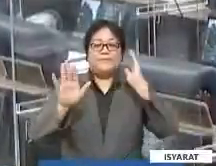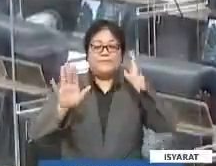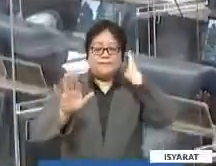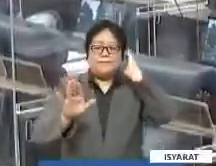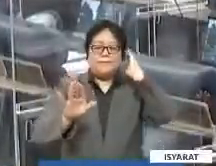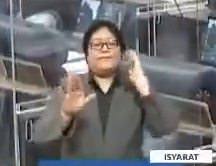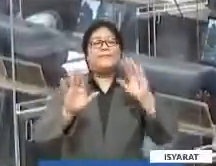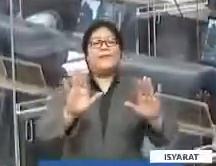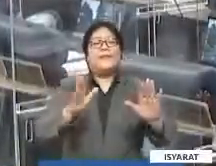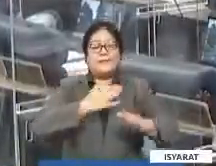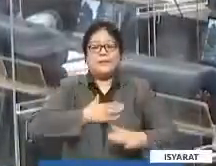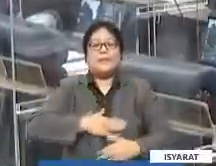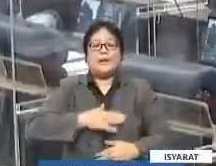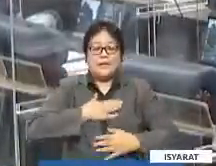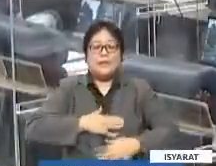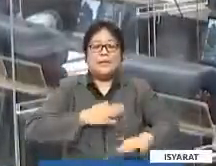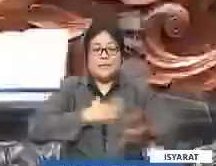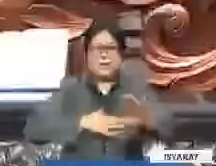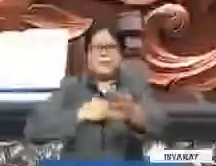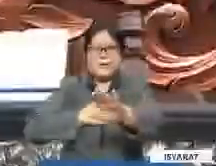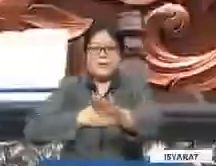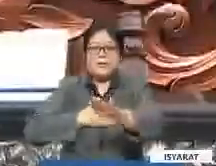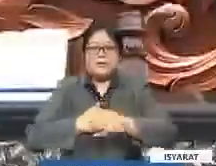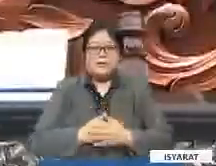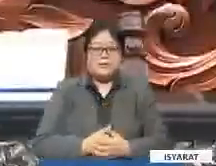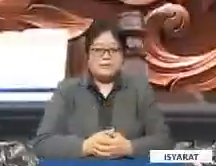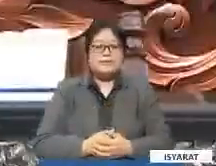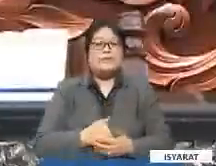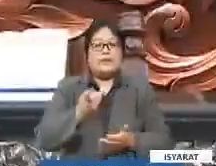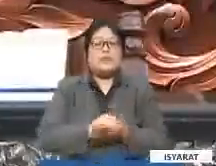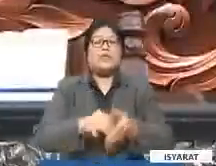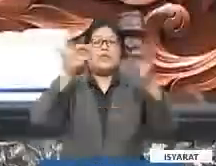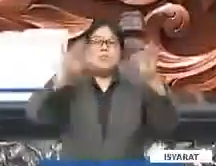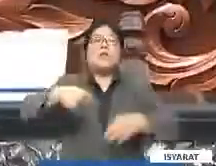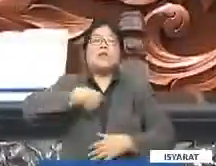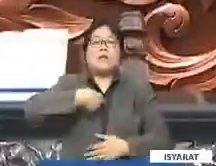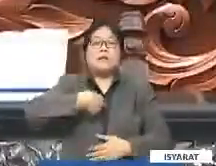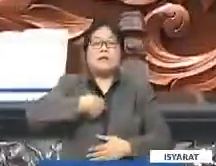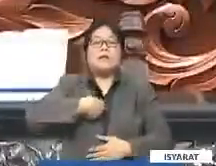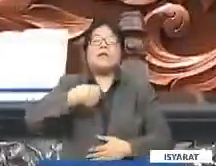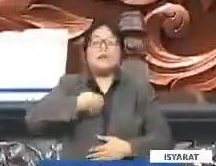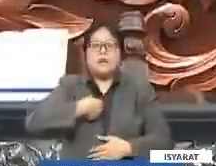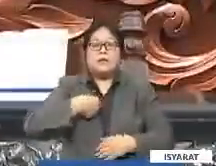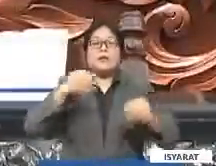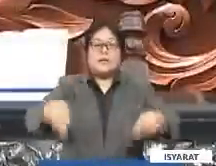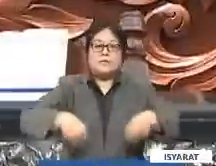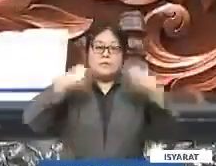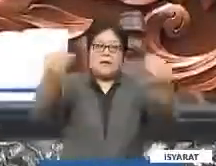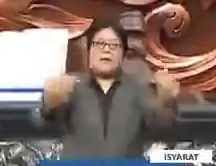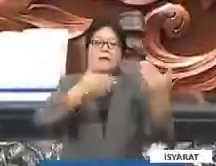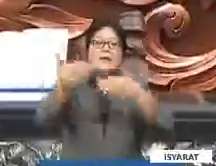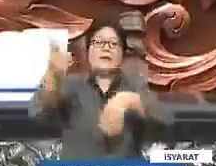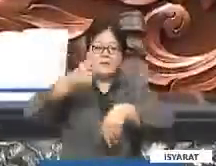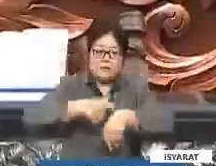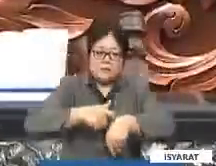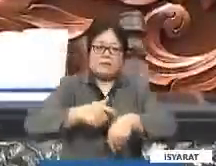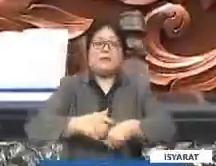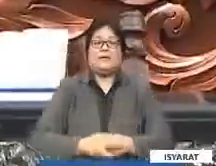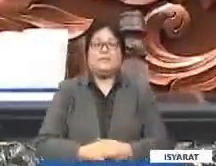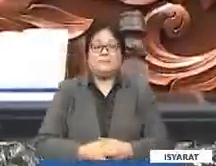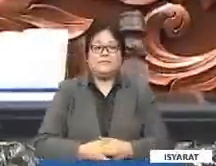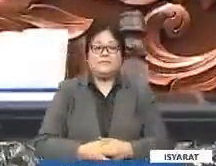sama-sama sama-sama sama-sama sebenarnya itu keputusan sayalah saya yang membenarkan pelindotama suatu